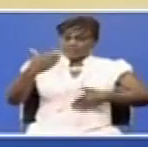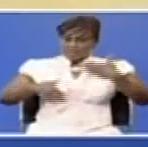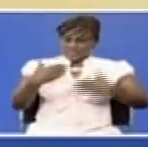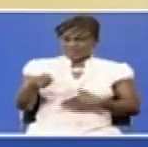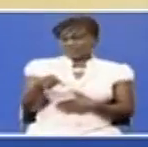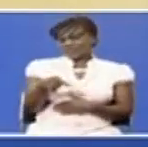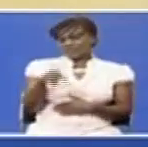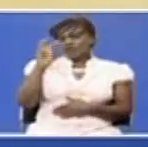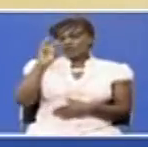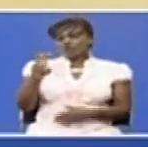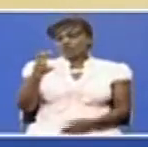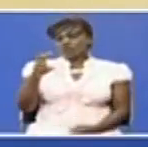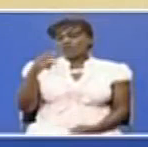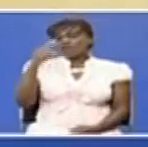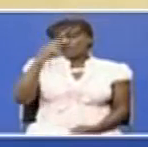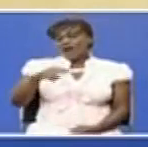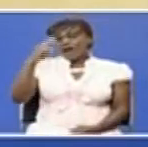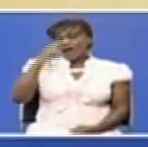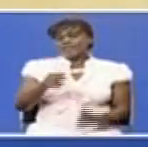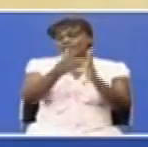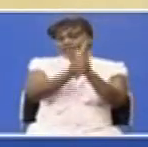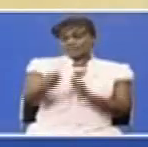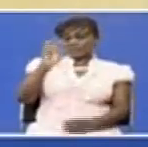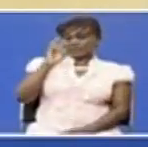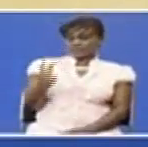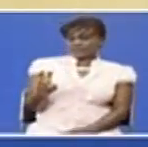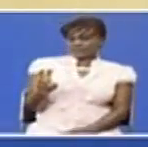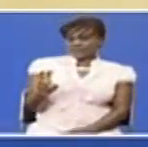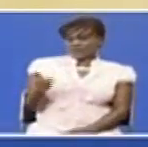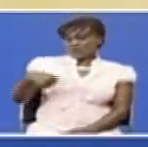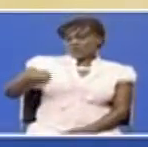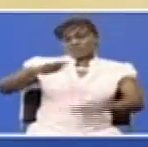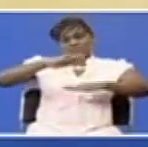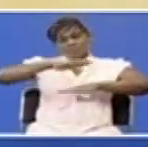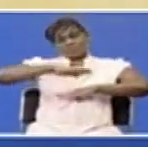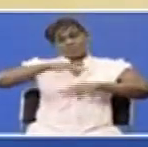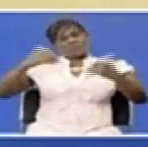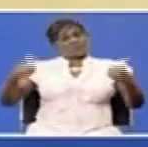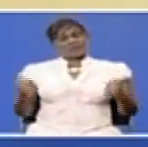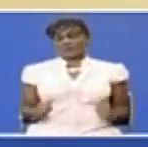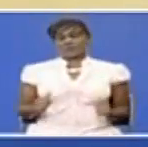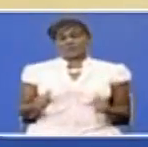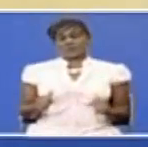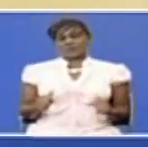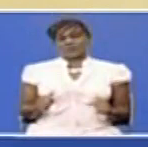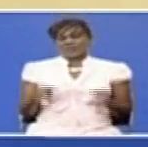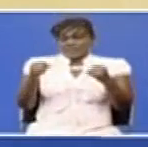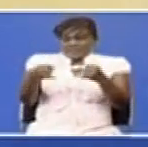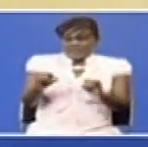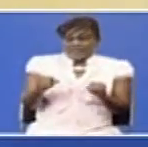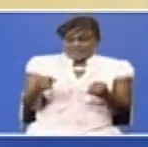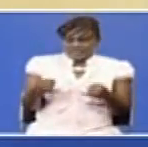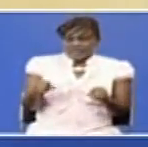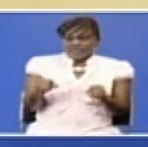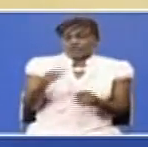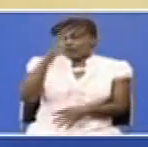ridiculous they look in the eyes of the experts. So we are not satisfied. This is basically an attempt to try to hoodwink